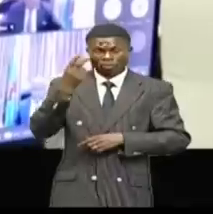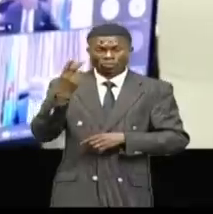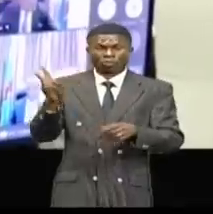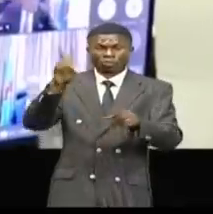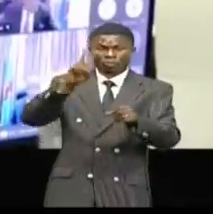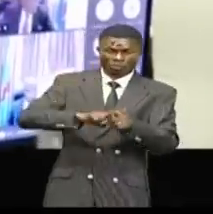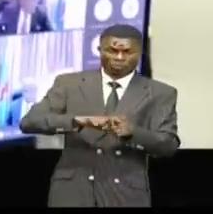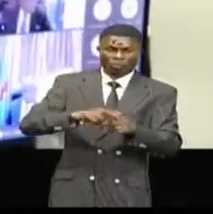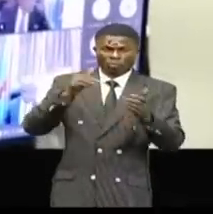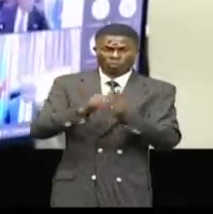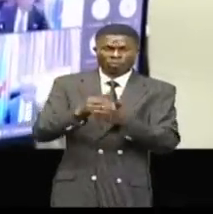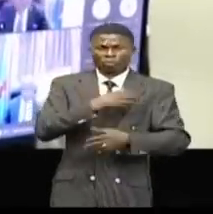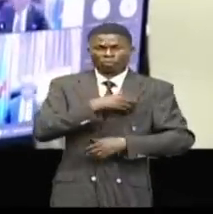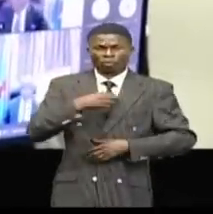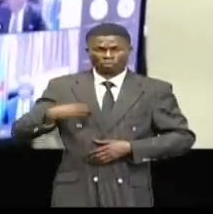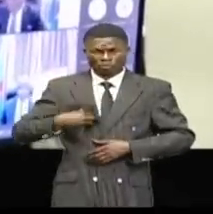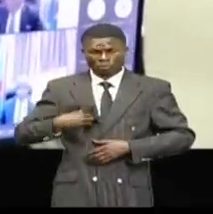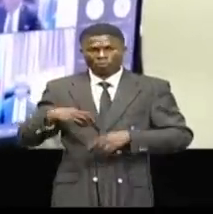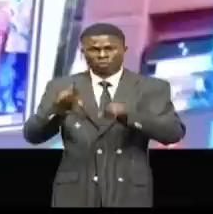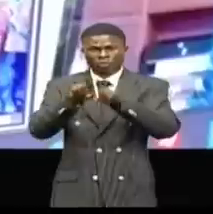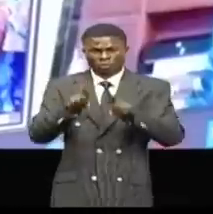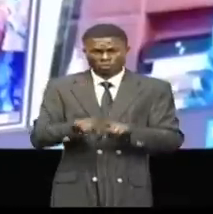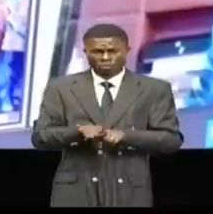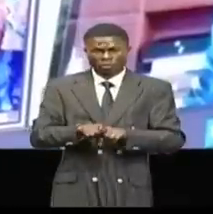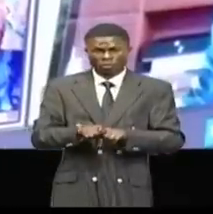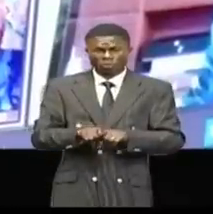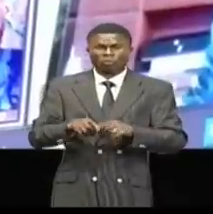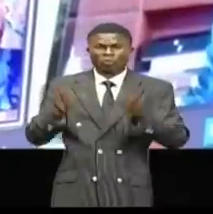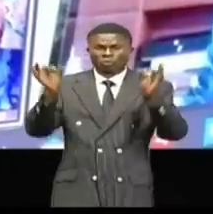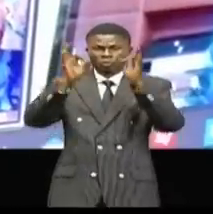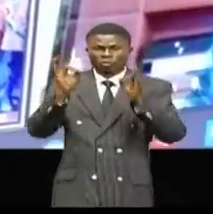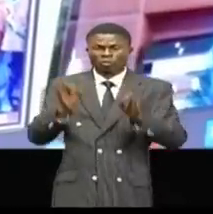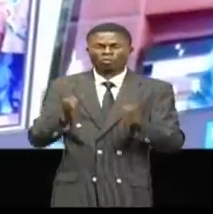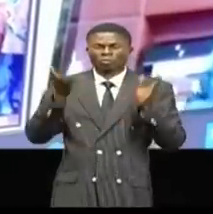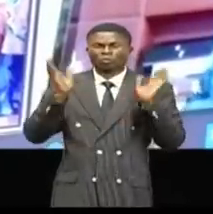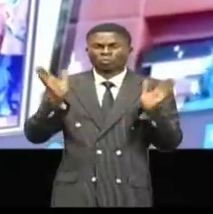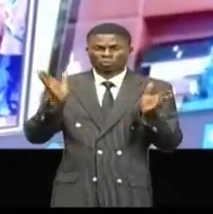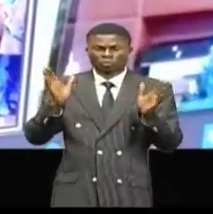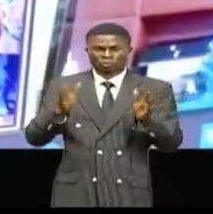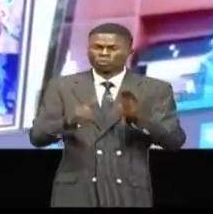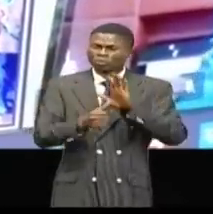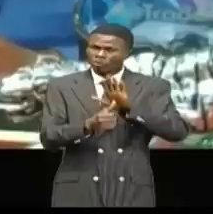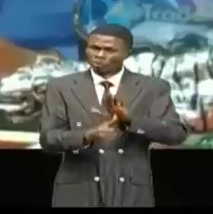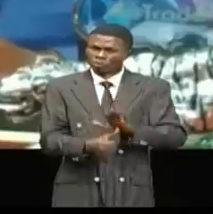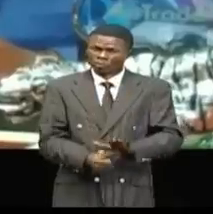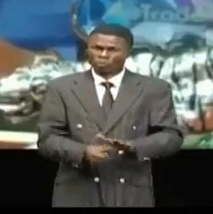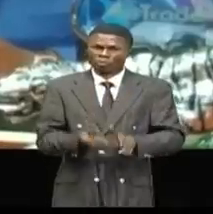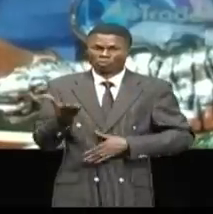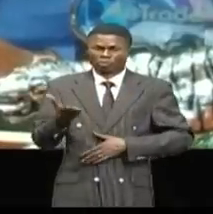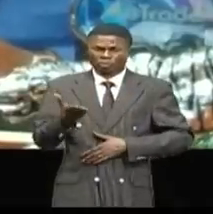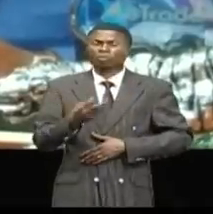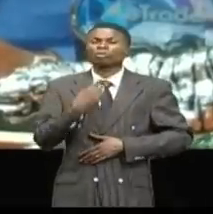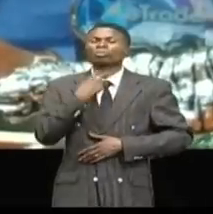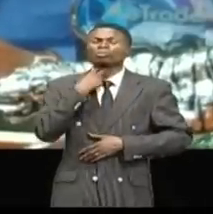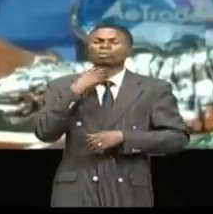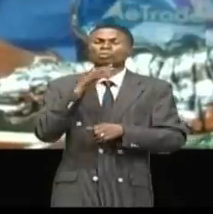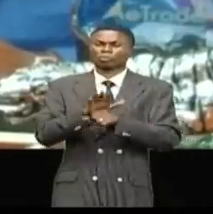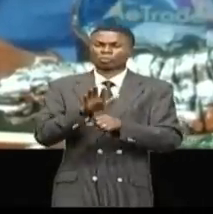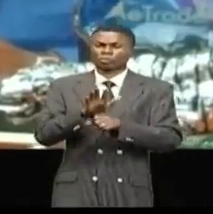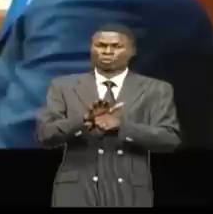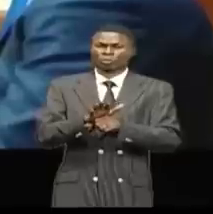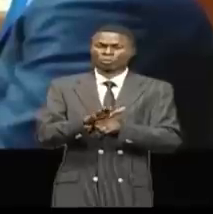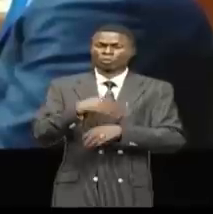à l'égard des femmes et des filles comme l'une des formes les plus flagrantes des discriminations et un obstacle majeur à